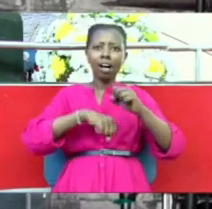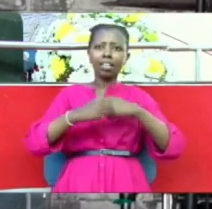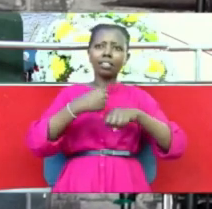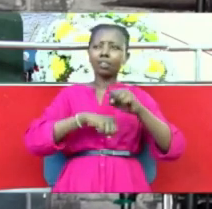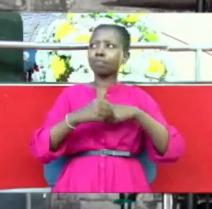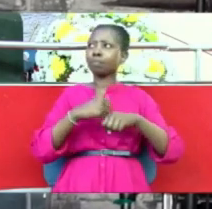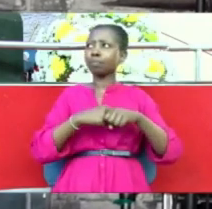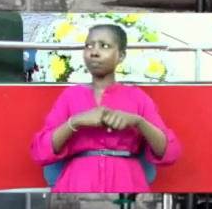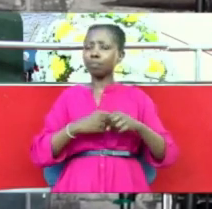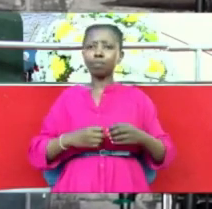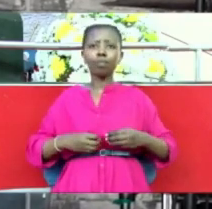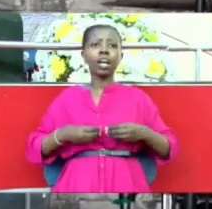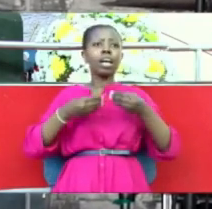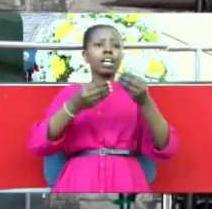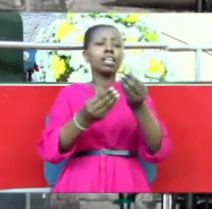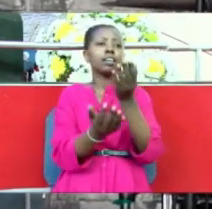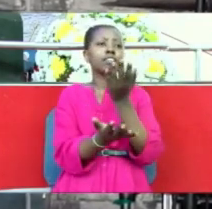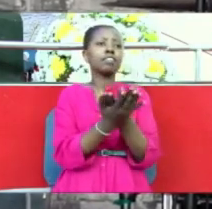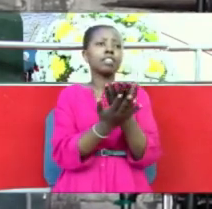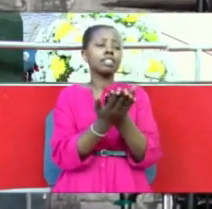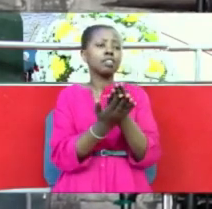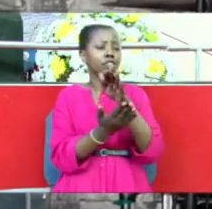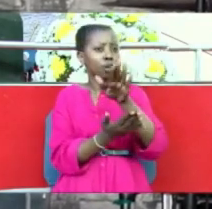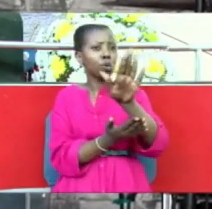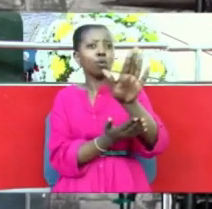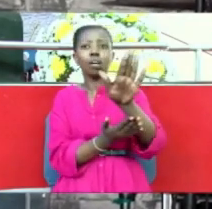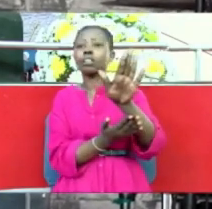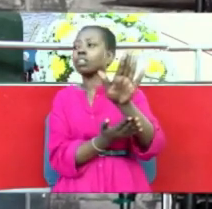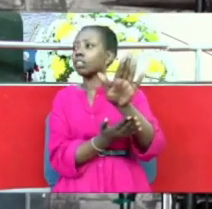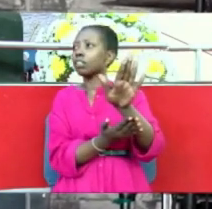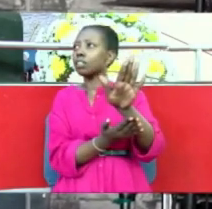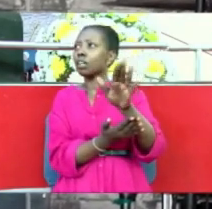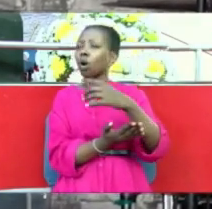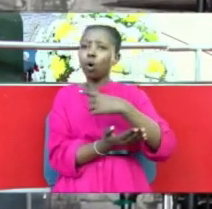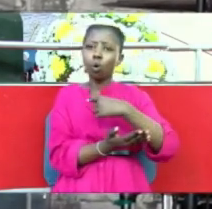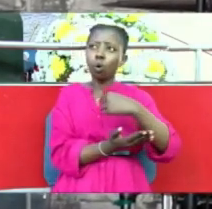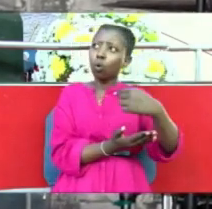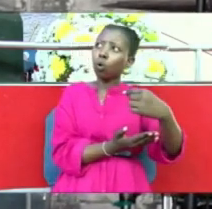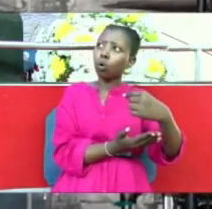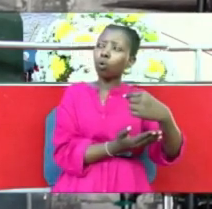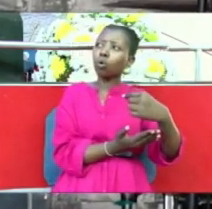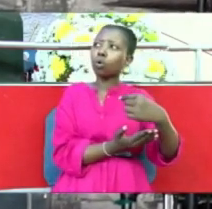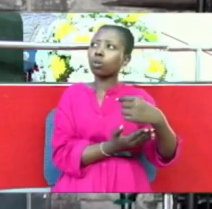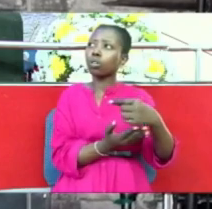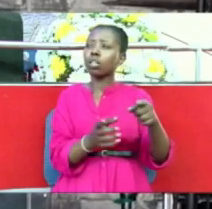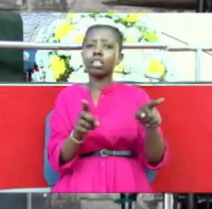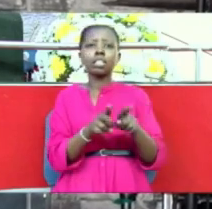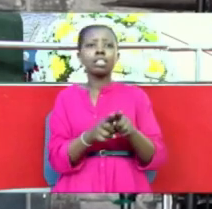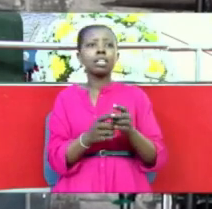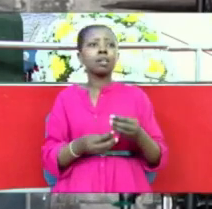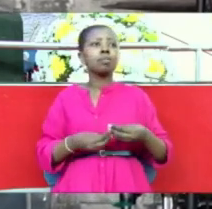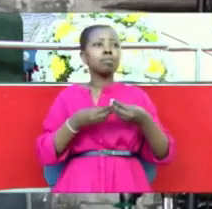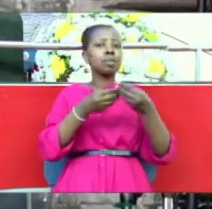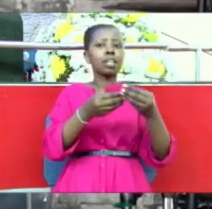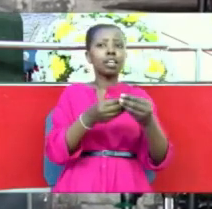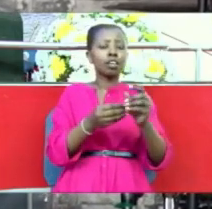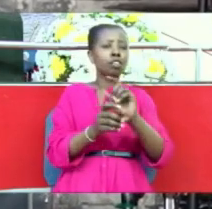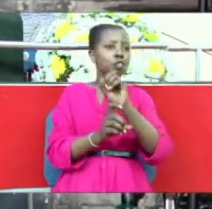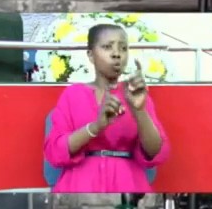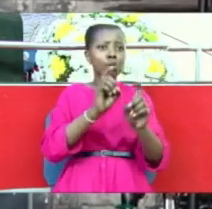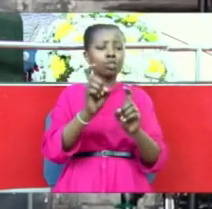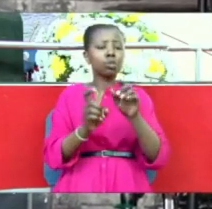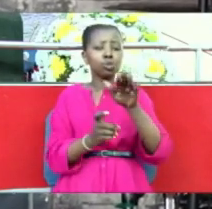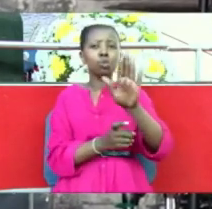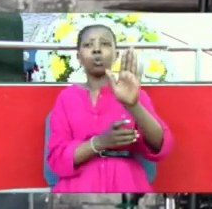submit your CV. Peleka maombi yako ya kazi. Go drop that quotation. Upeleke hiyo quotation.